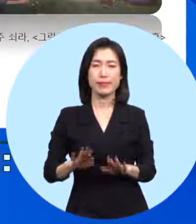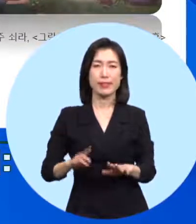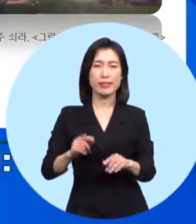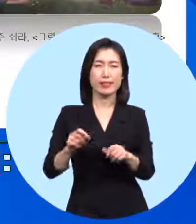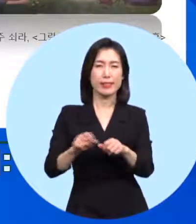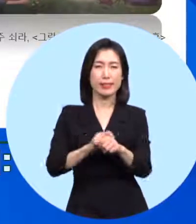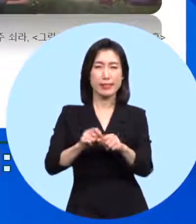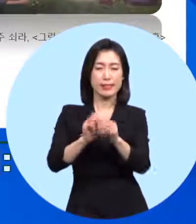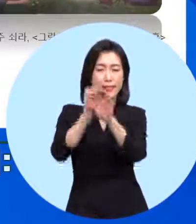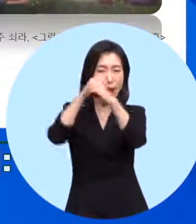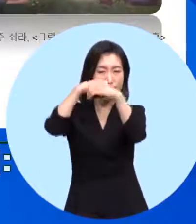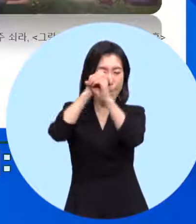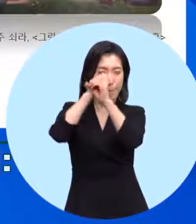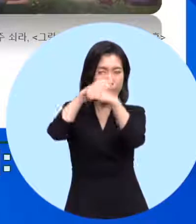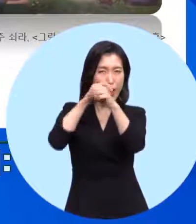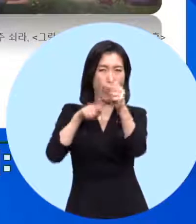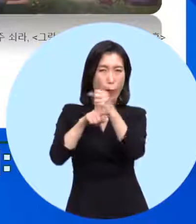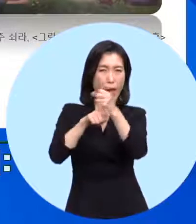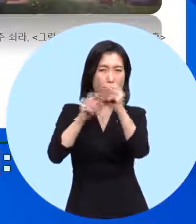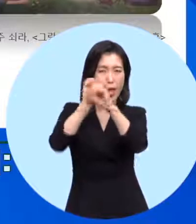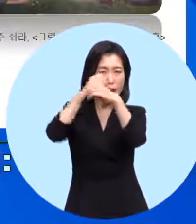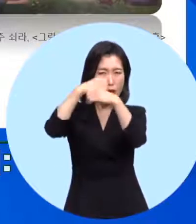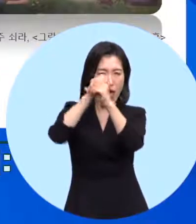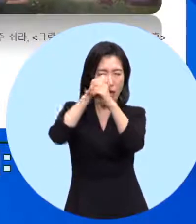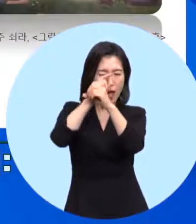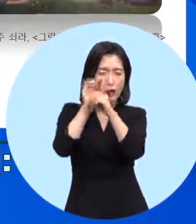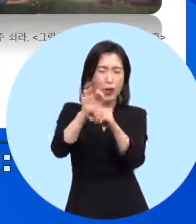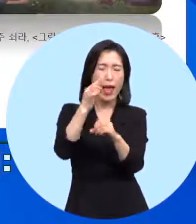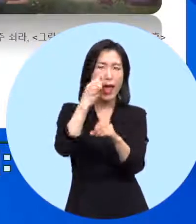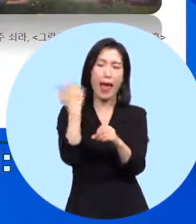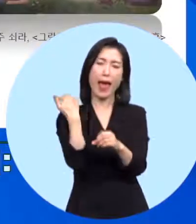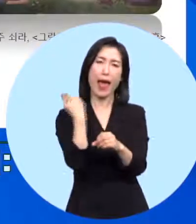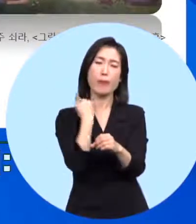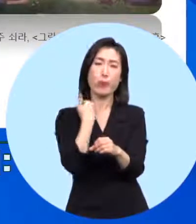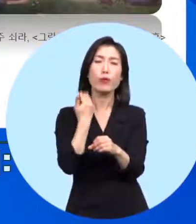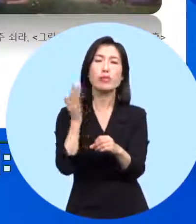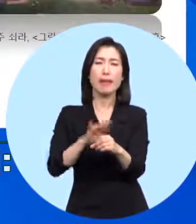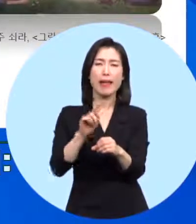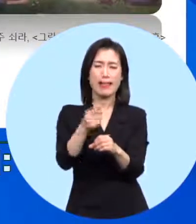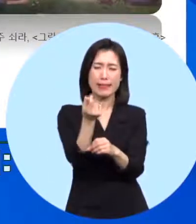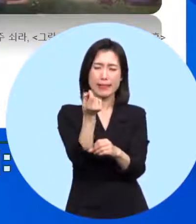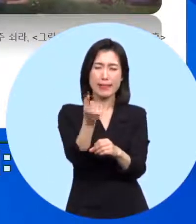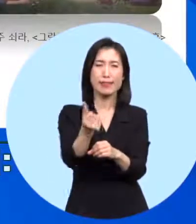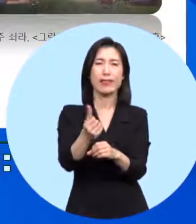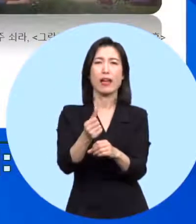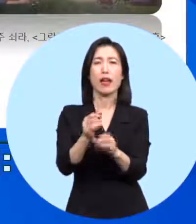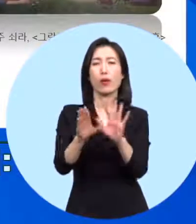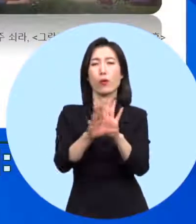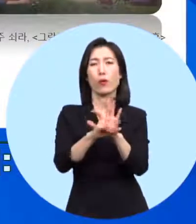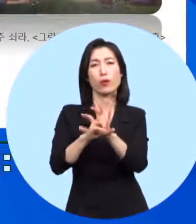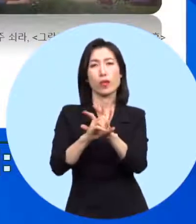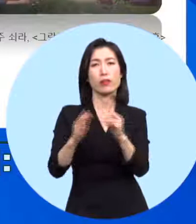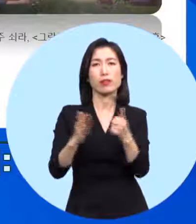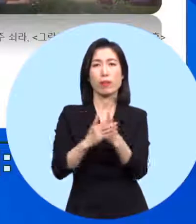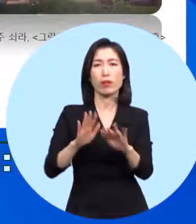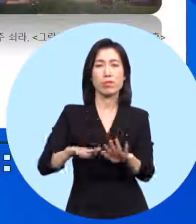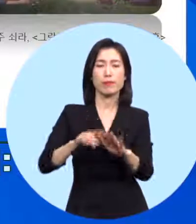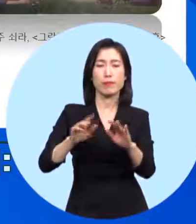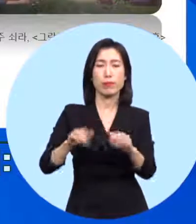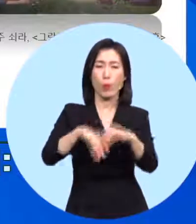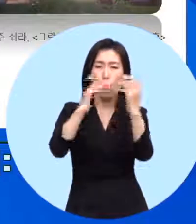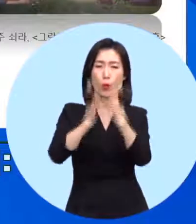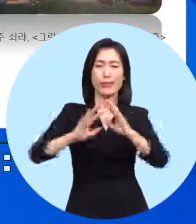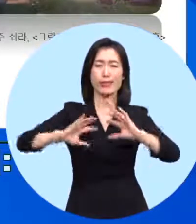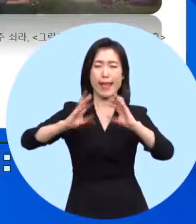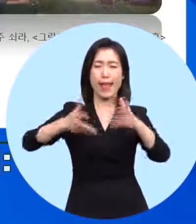특수현미경이 아니면 보이지도 않는 코로나가 바꾸는 그런 일상, 이걸 우리가 연구할 때다.